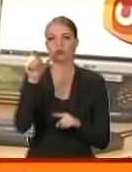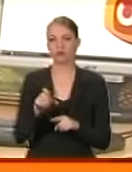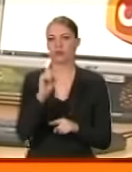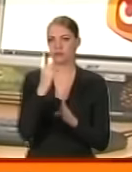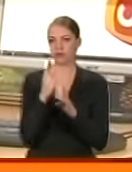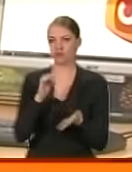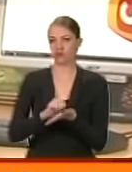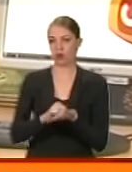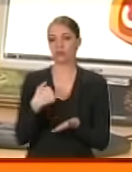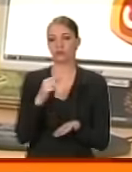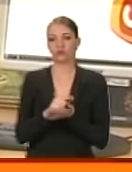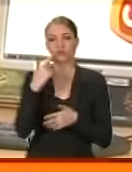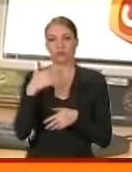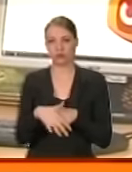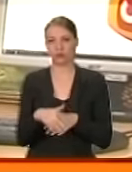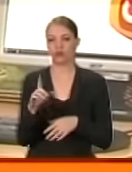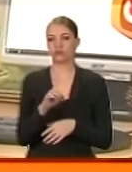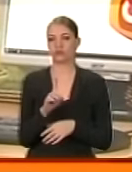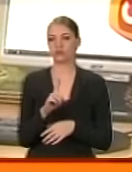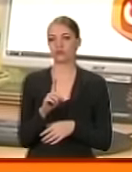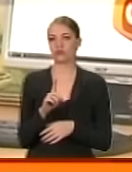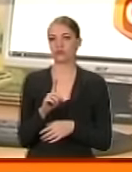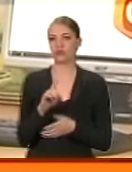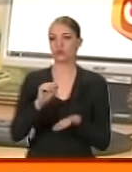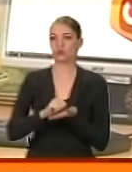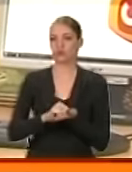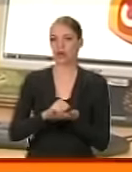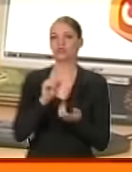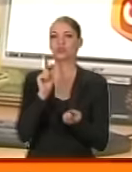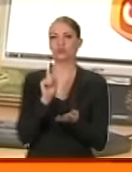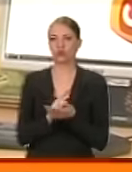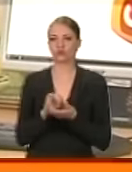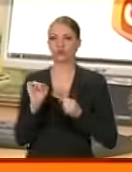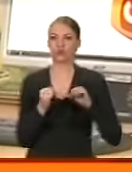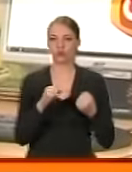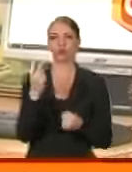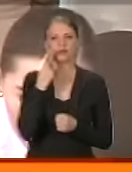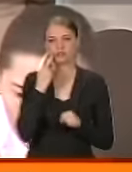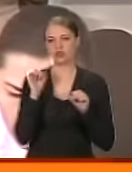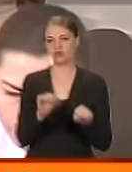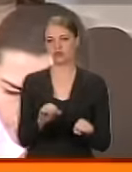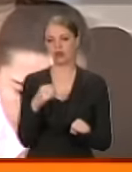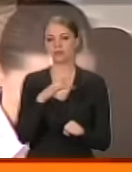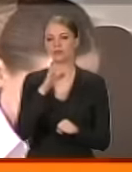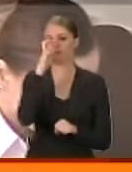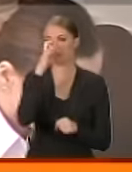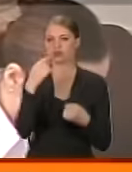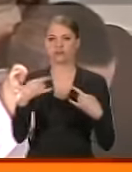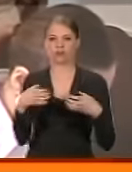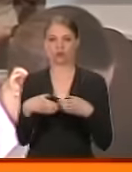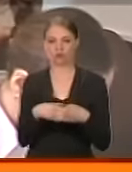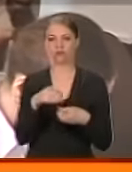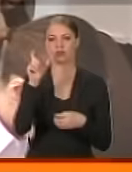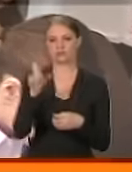всього, журналісти. Ми повинні розуміти, що журналісти повинні друг друга завжди захищати. У державній телекомпанії